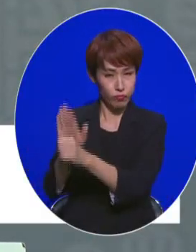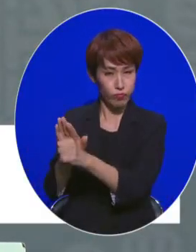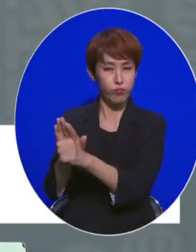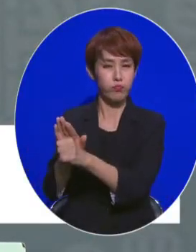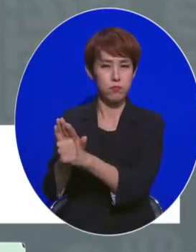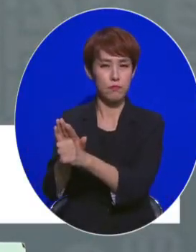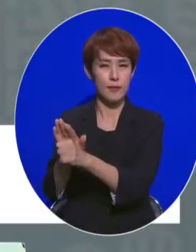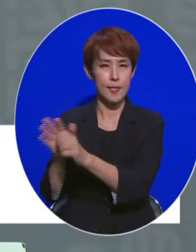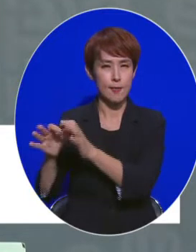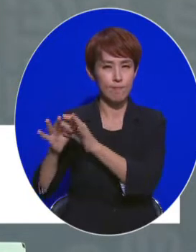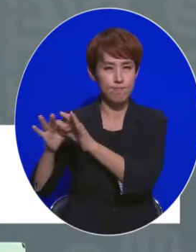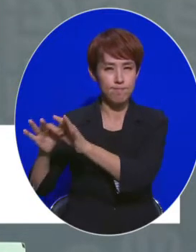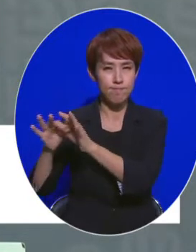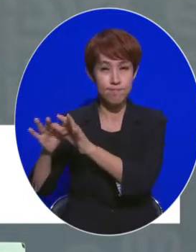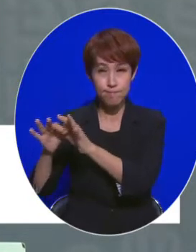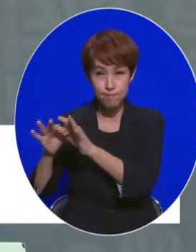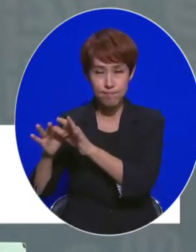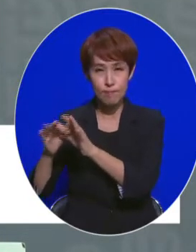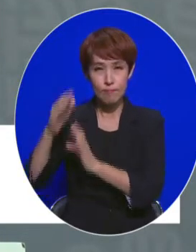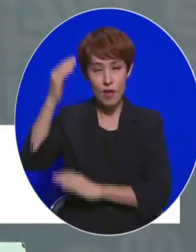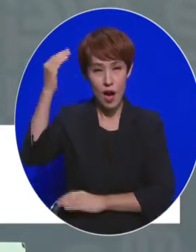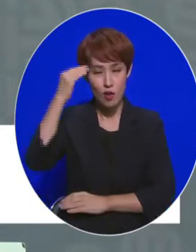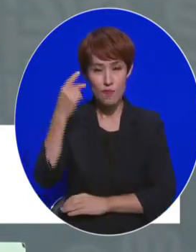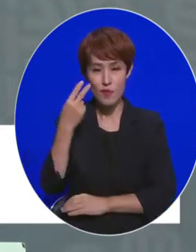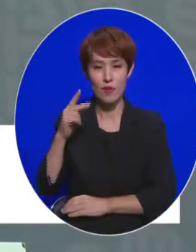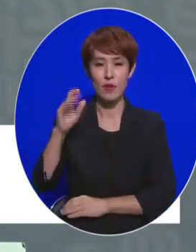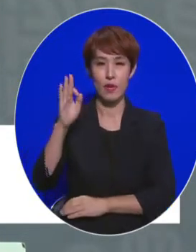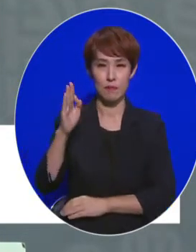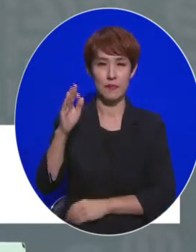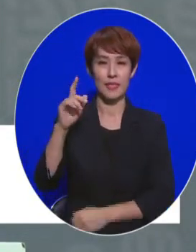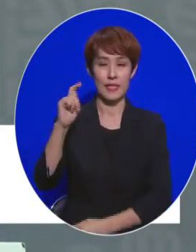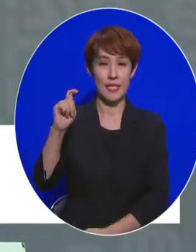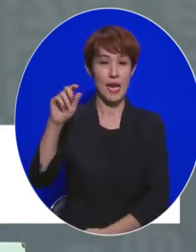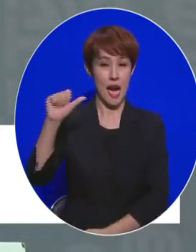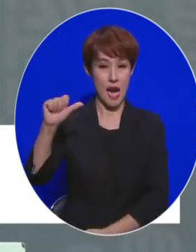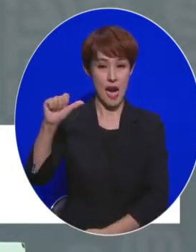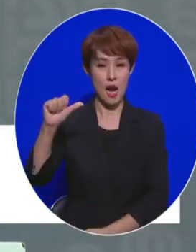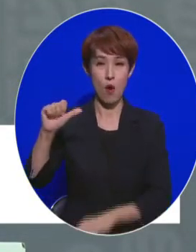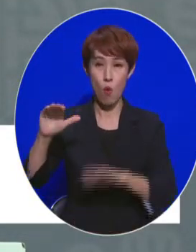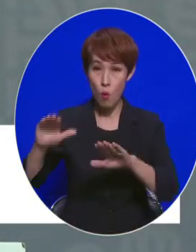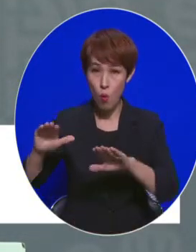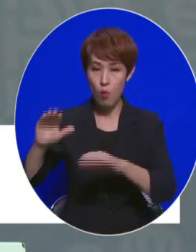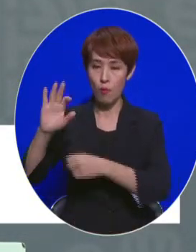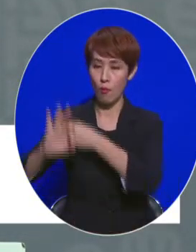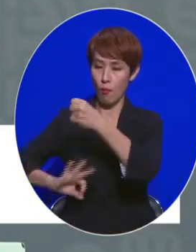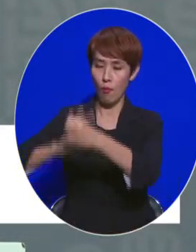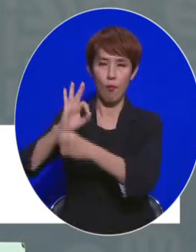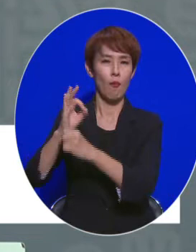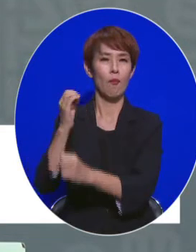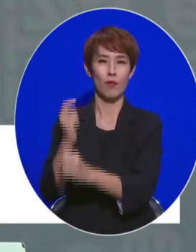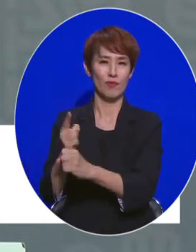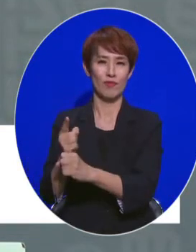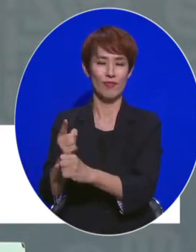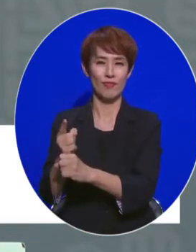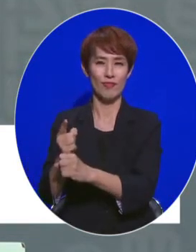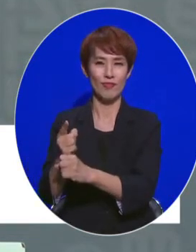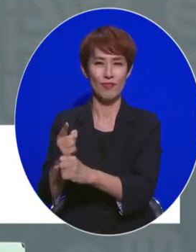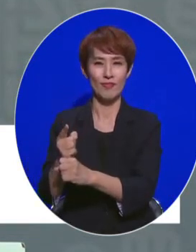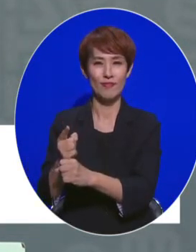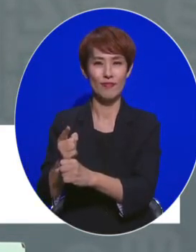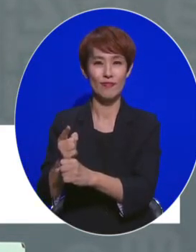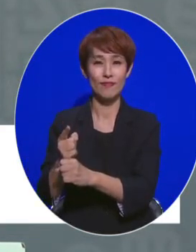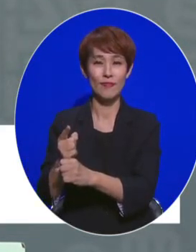더 긴밀해지고 한미 FTA는 올해로 벌써 10살이